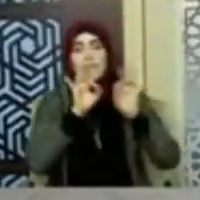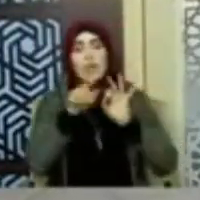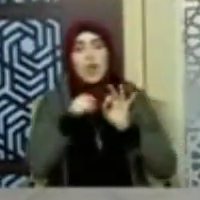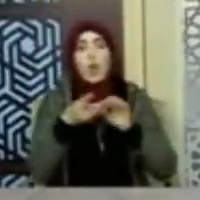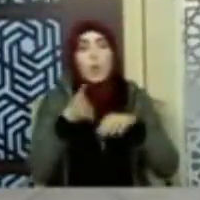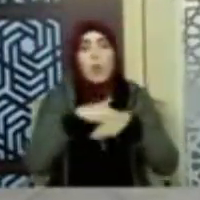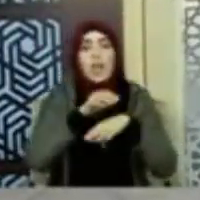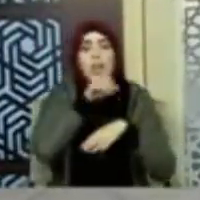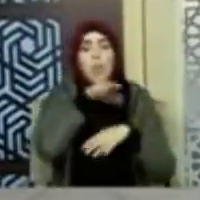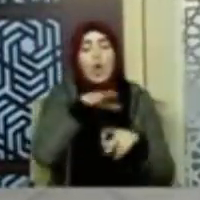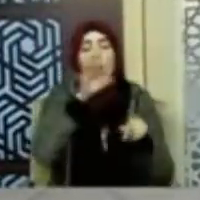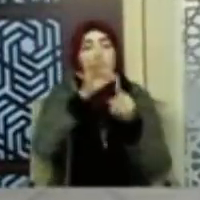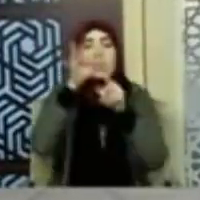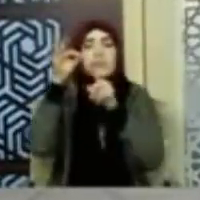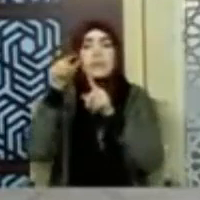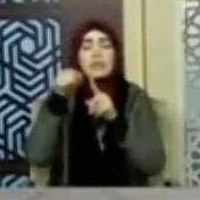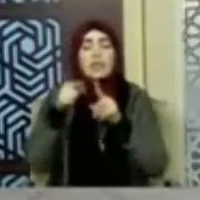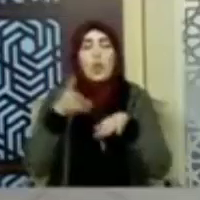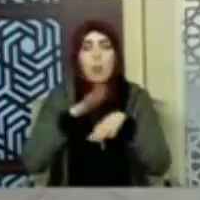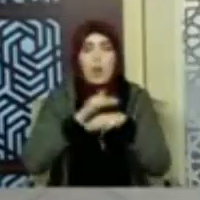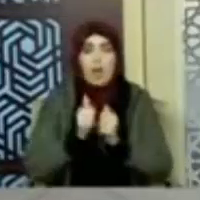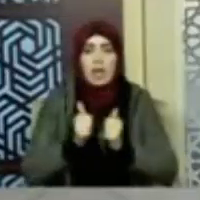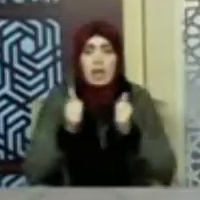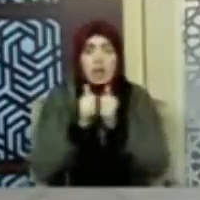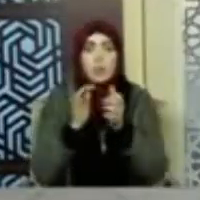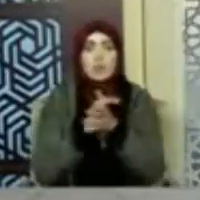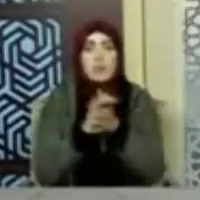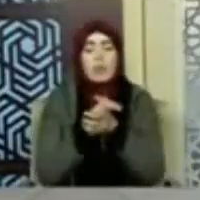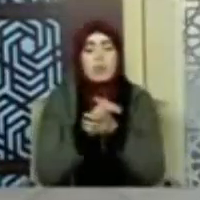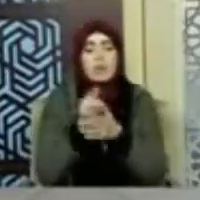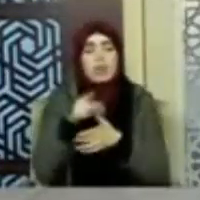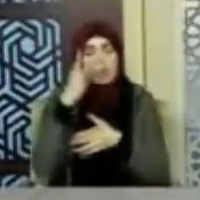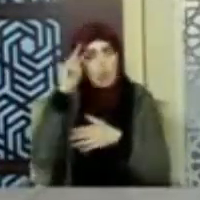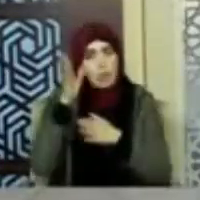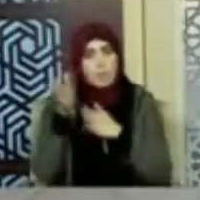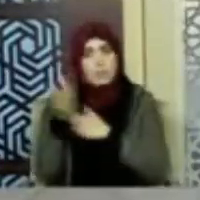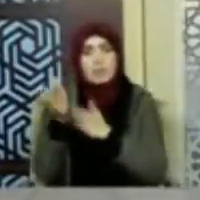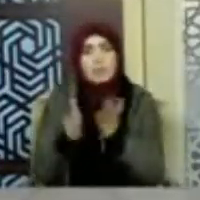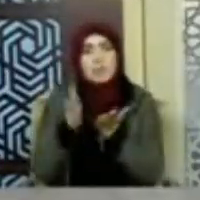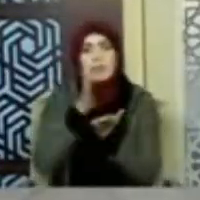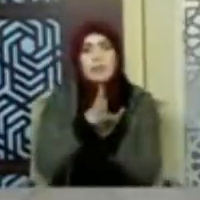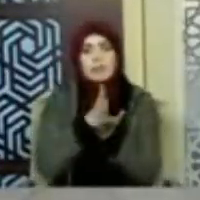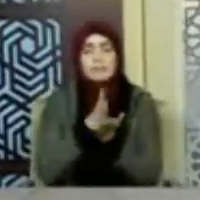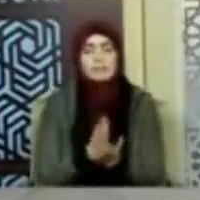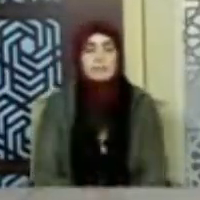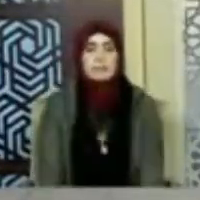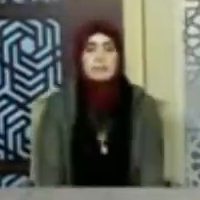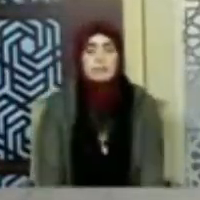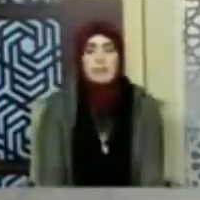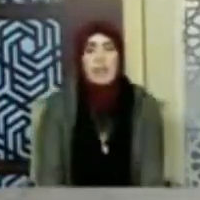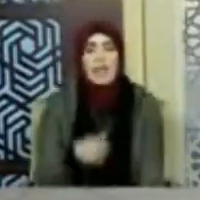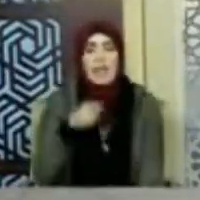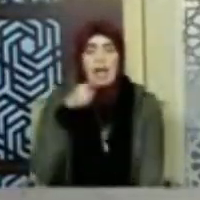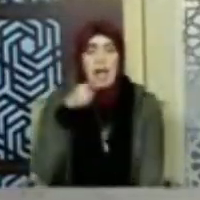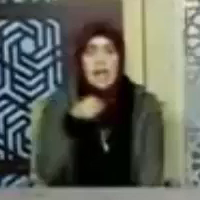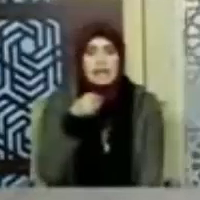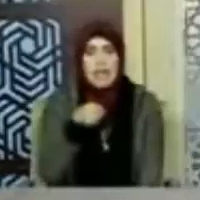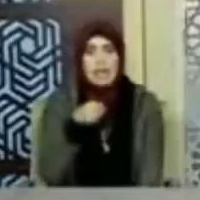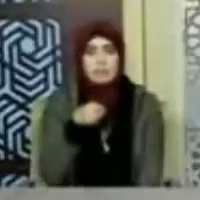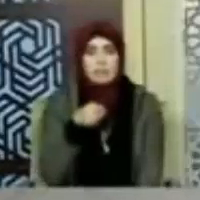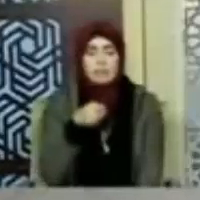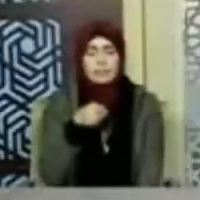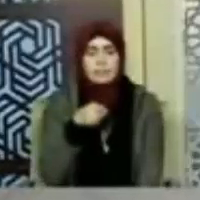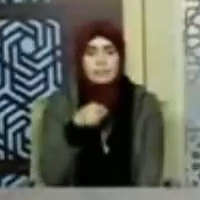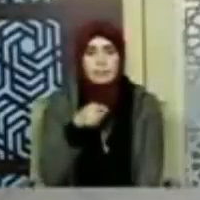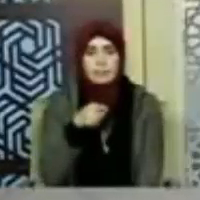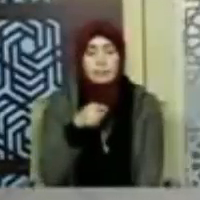سيدنا محمد وآله وصحبه ومن اهتدى. هذا عن فضل